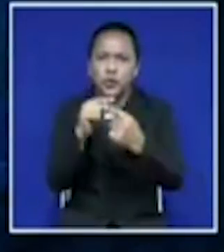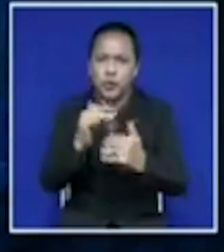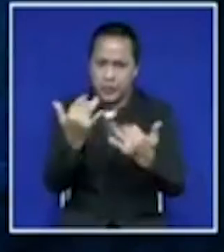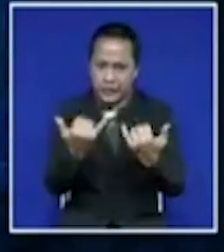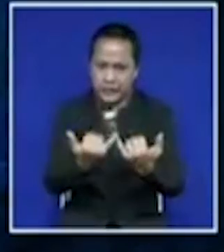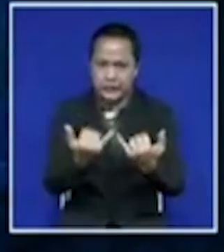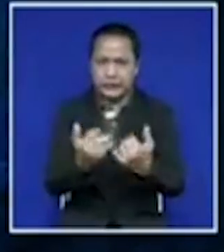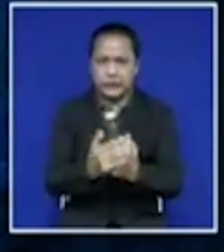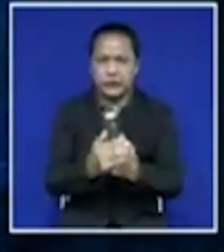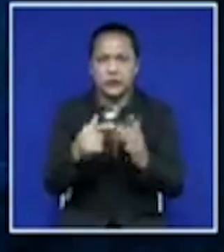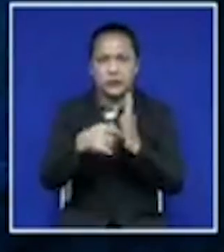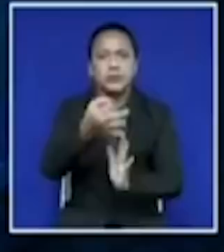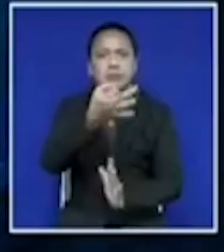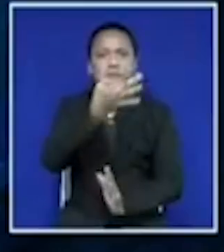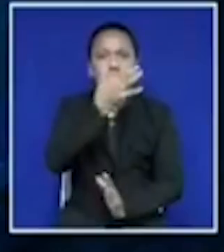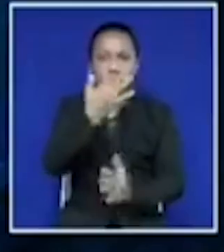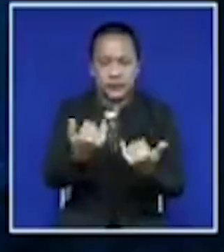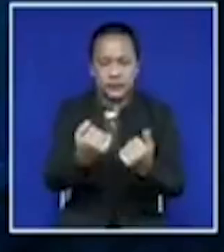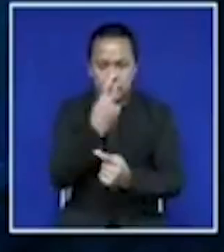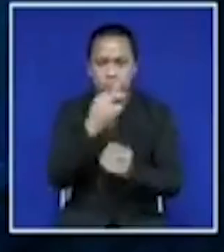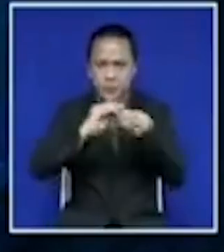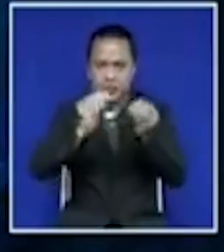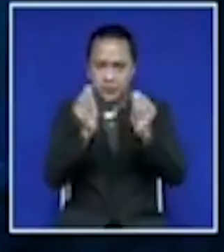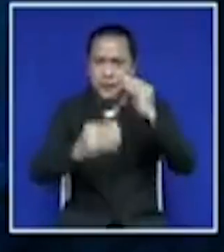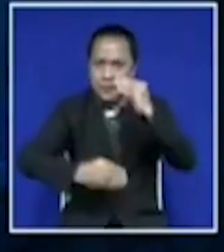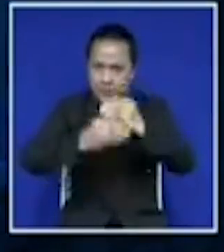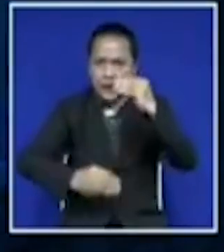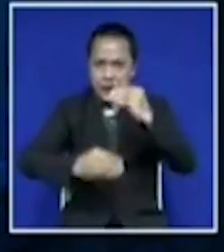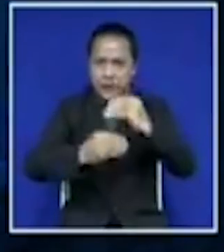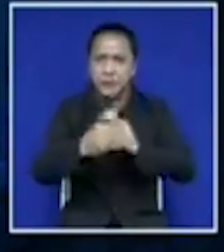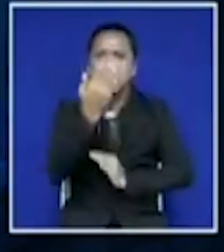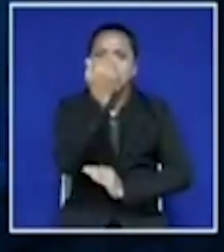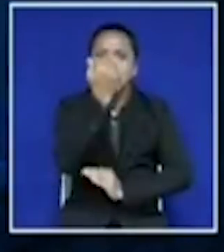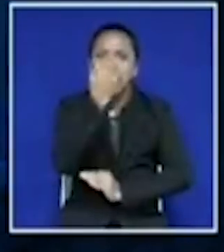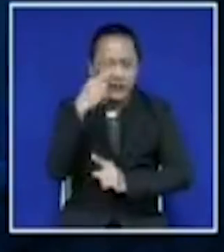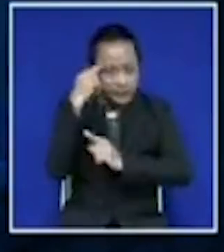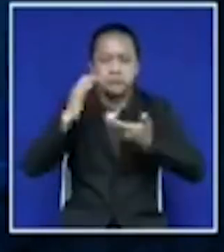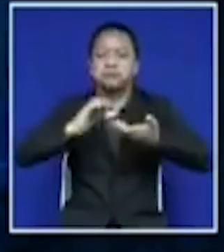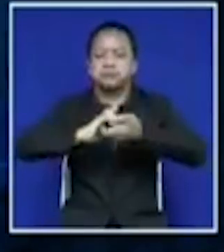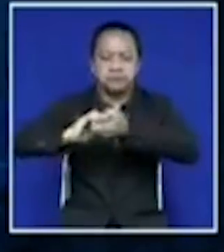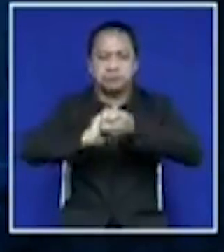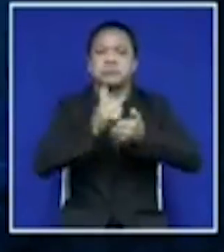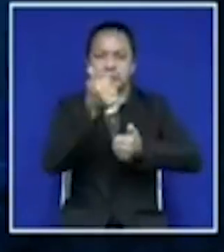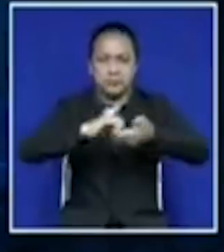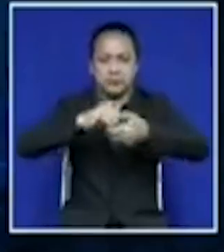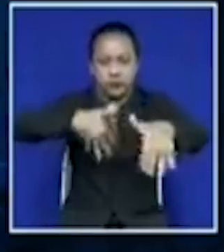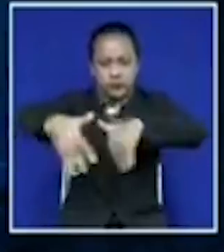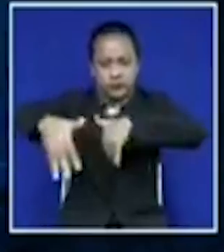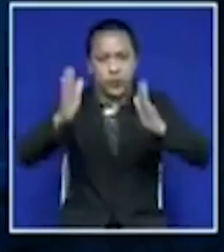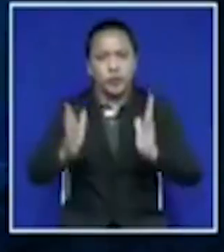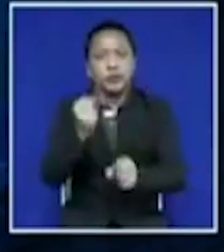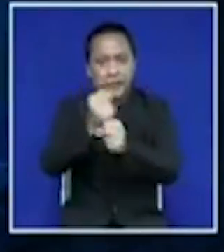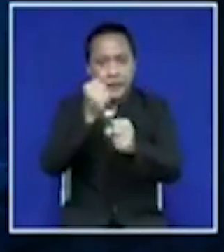นี้ที่สมุทรสาครที่เห็นตัวเลขนี้เพิ่มขึ้นเป็นเพราะว่าได้รับความร่วมมือจากพี่น้องแรงง